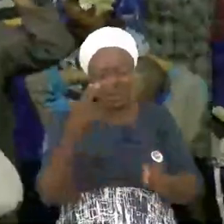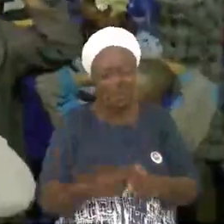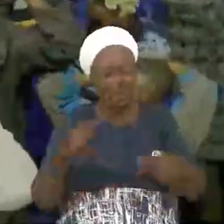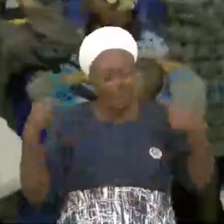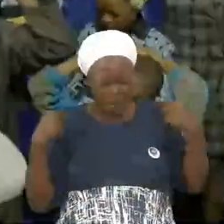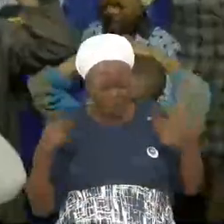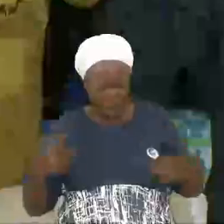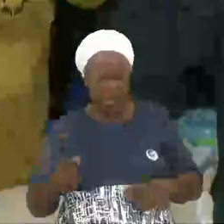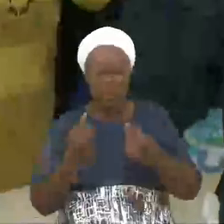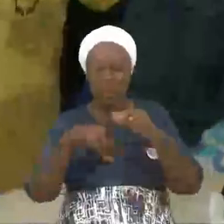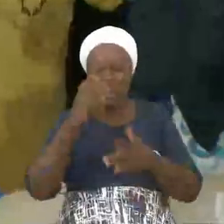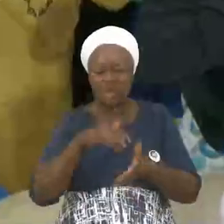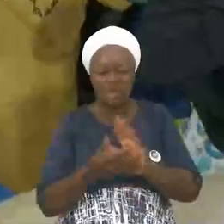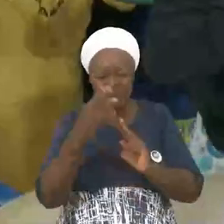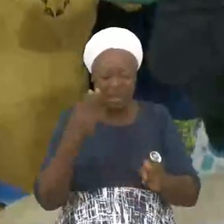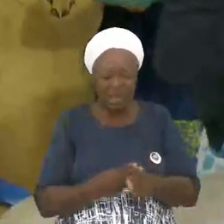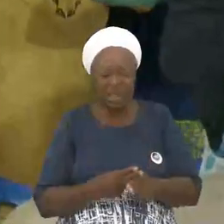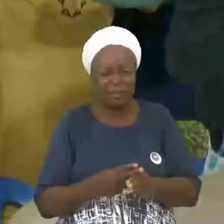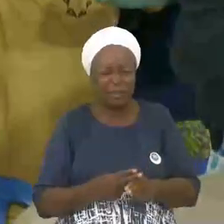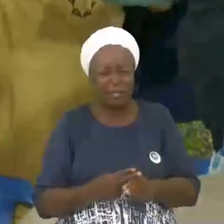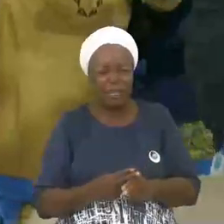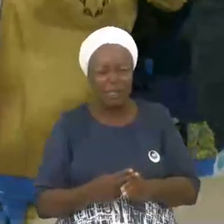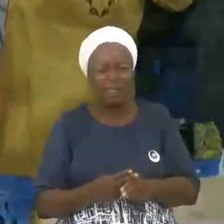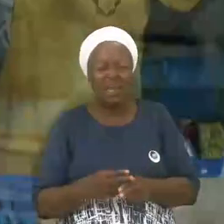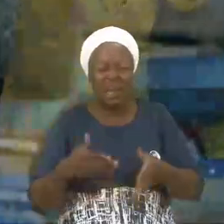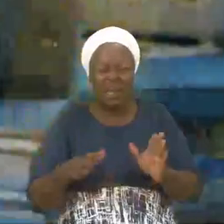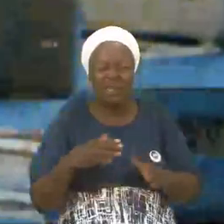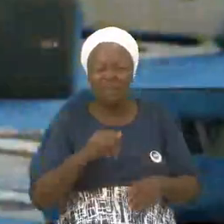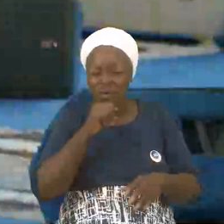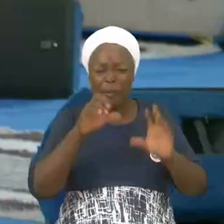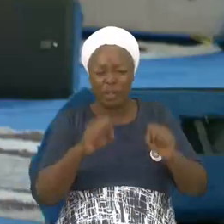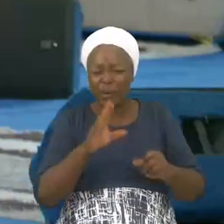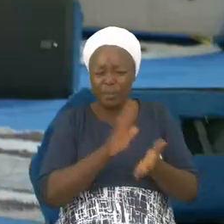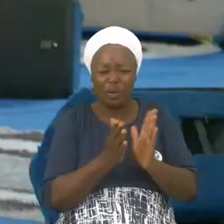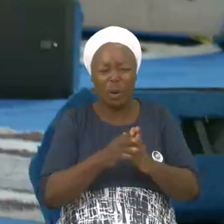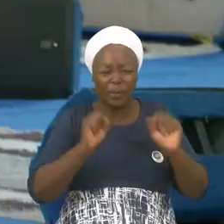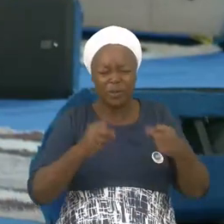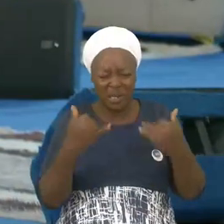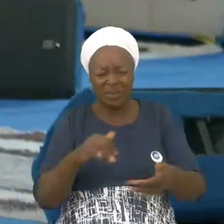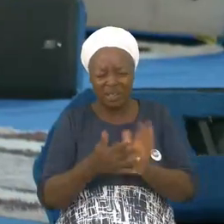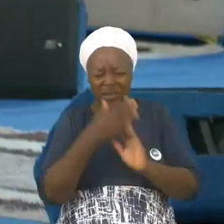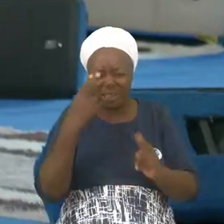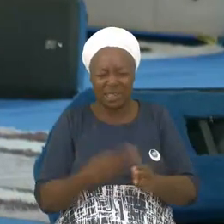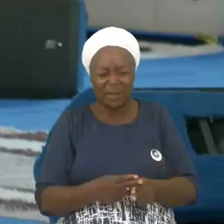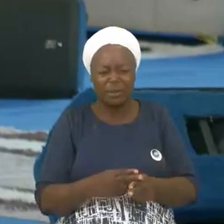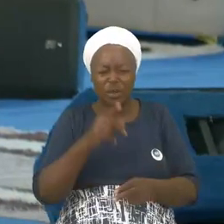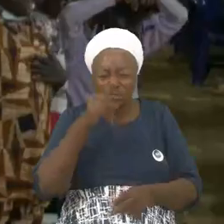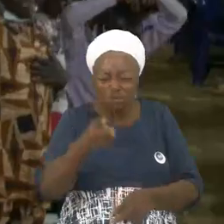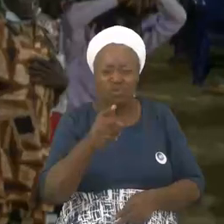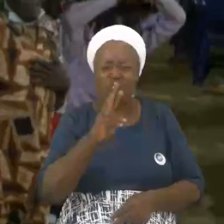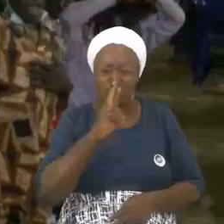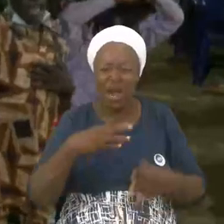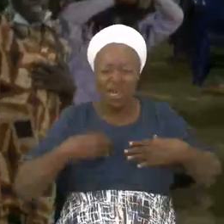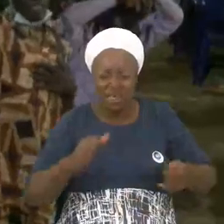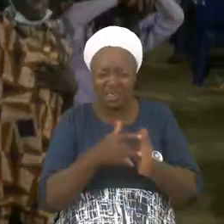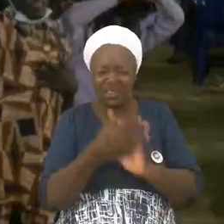sort. Infirmité, sort. Douleur, sort. Que les impossibilités soient possibles